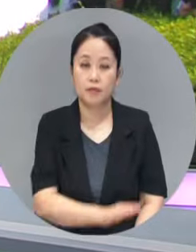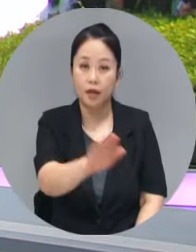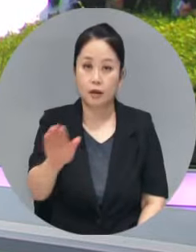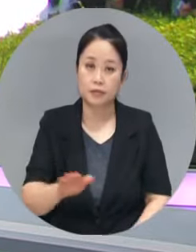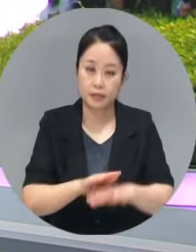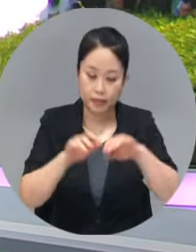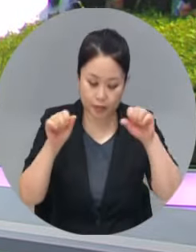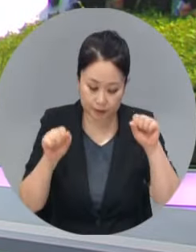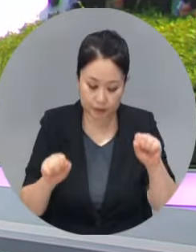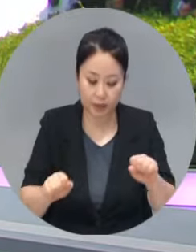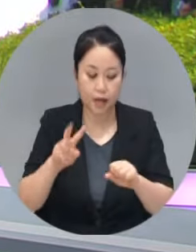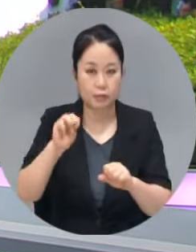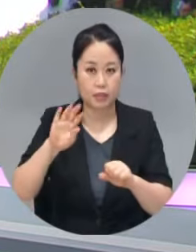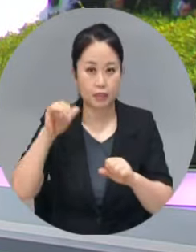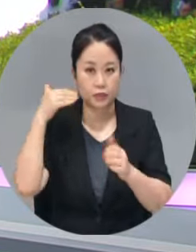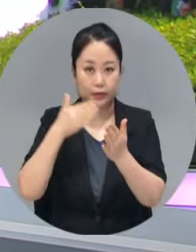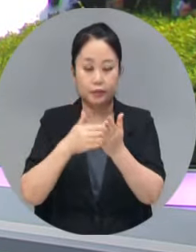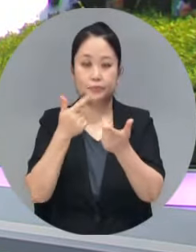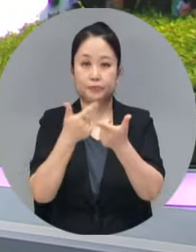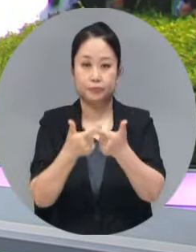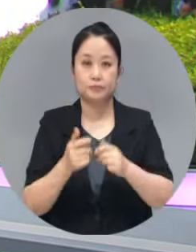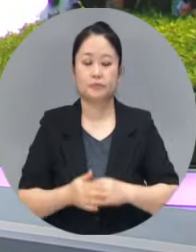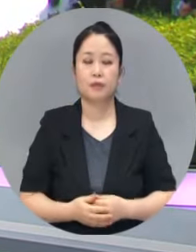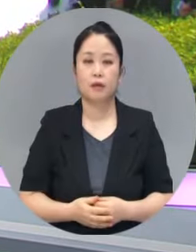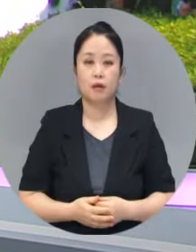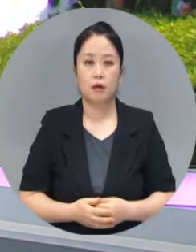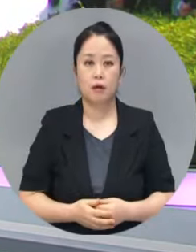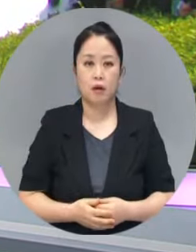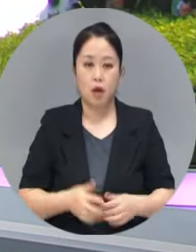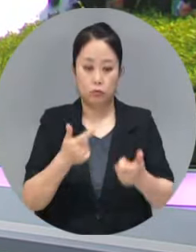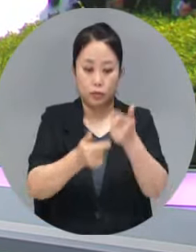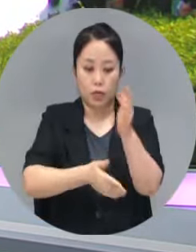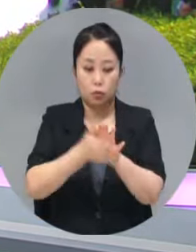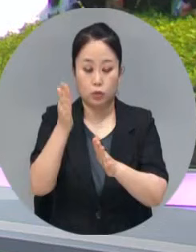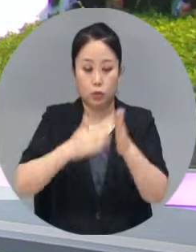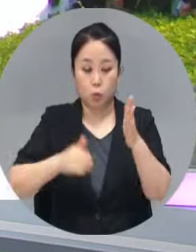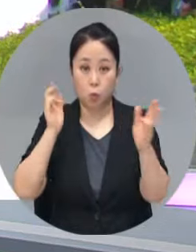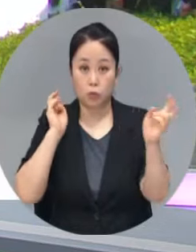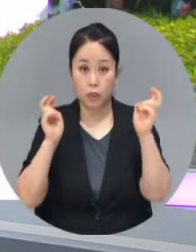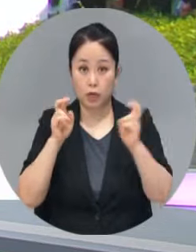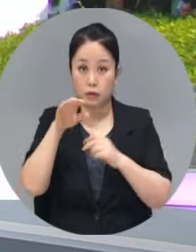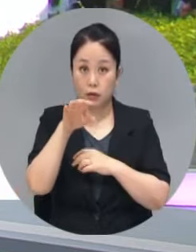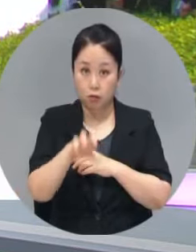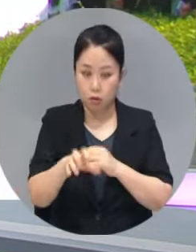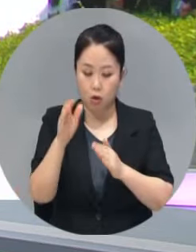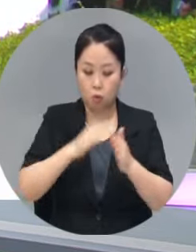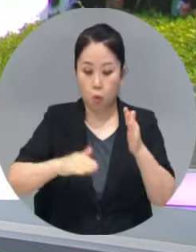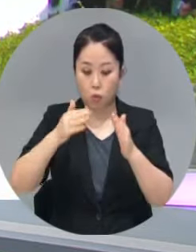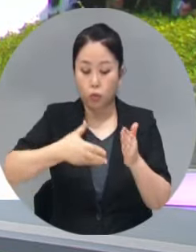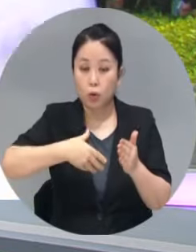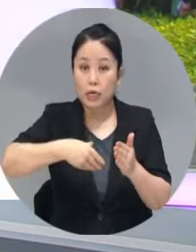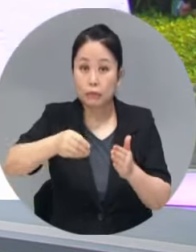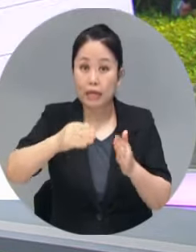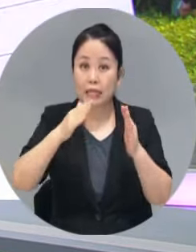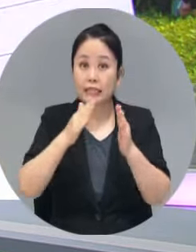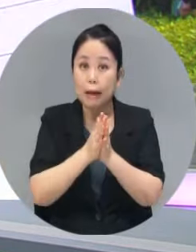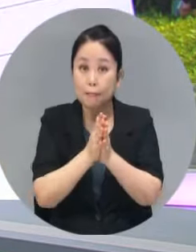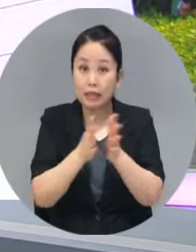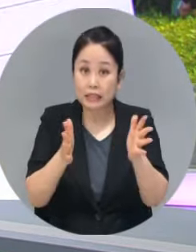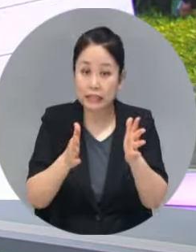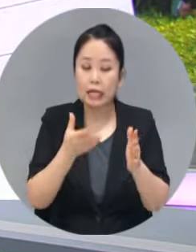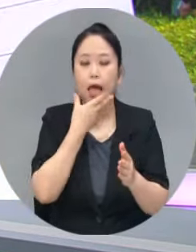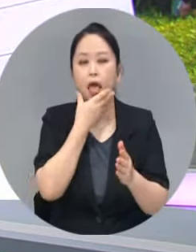네, 시청자 여러분 안녕하십니까? MBC 뉴스데스크 부산입니다. 부산 도시공사가 공공임대주택인 행복주택